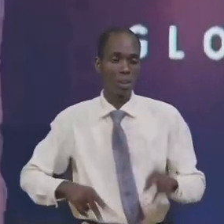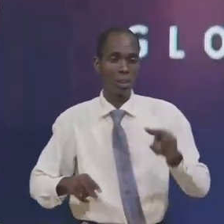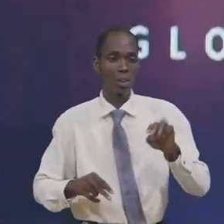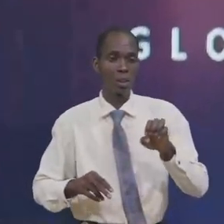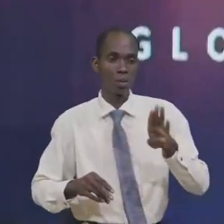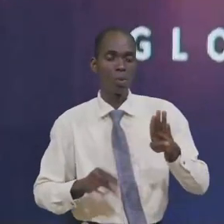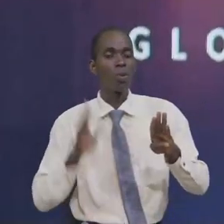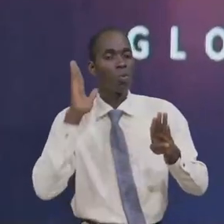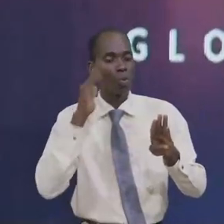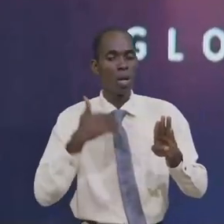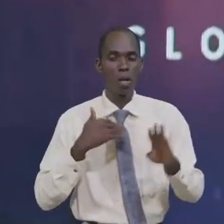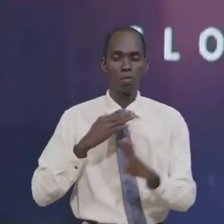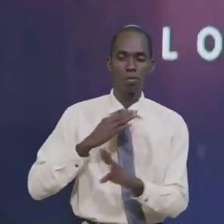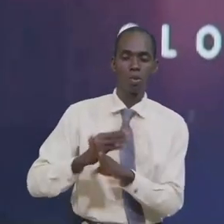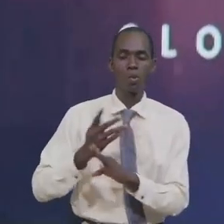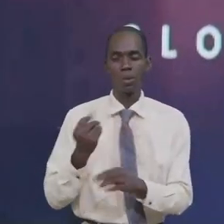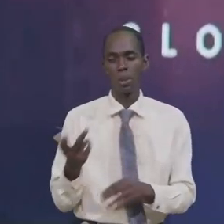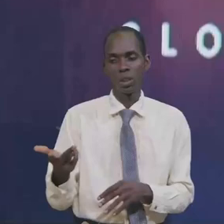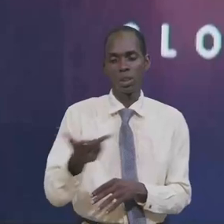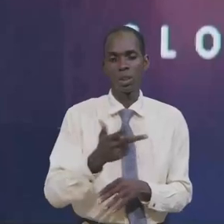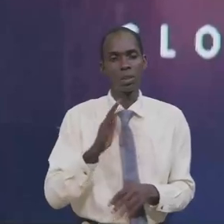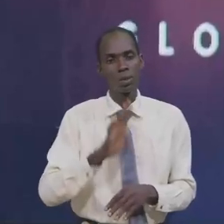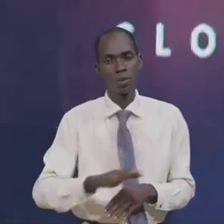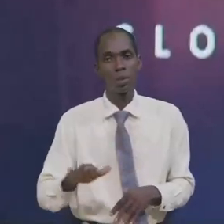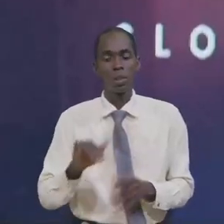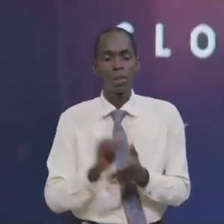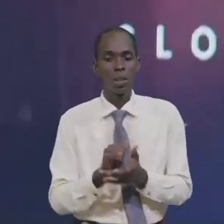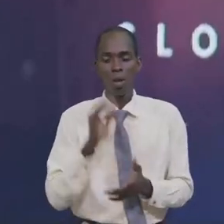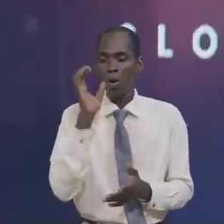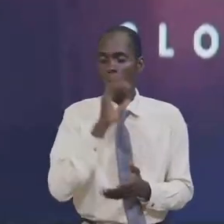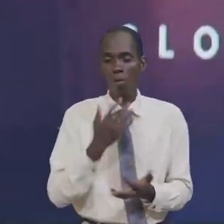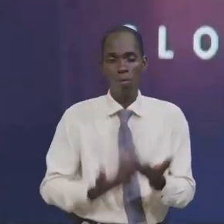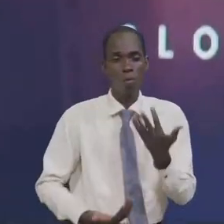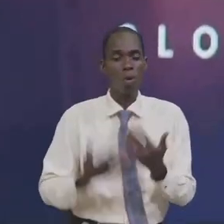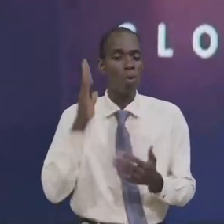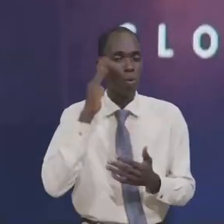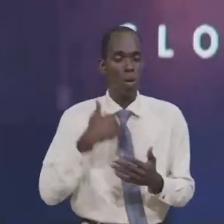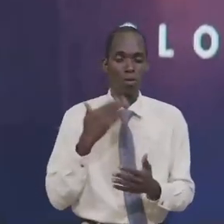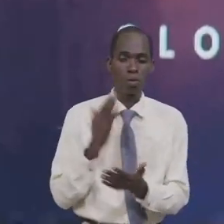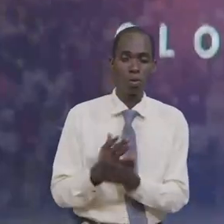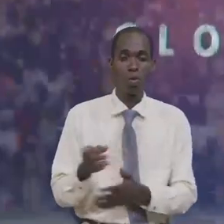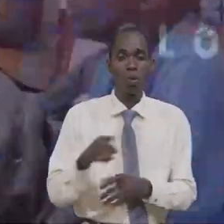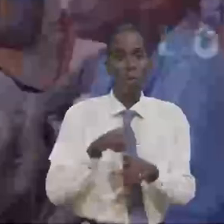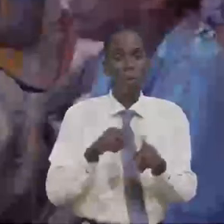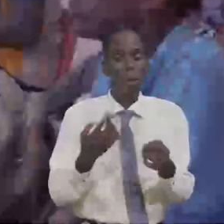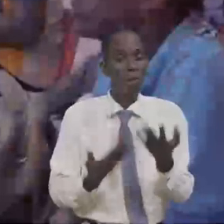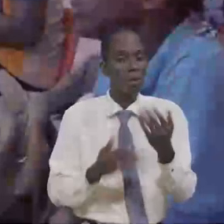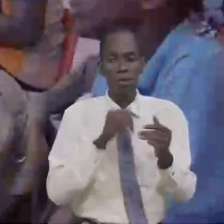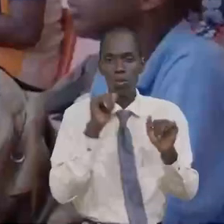la fournaise de feu pourrait les en repêcher mais le feu n'a pas pu les empêcher